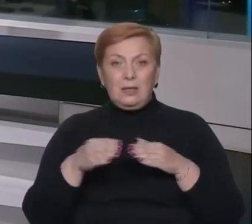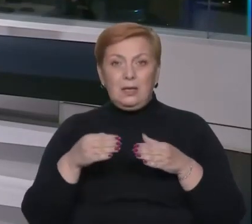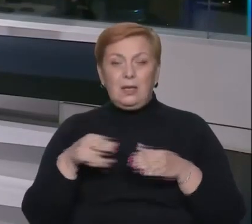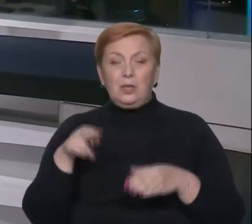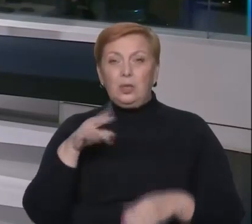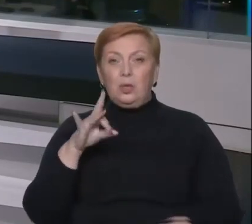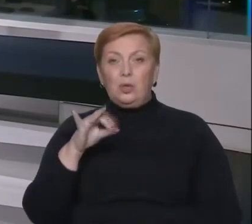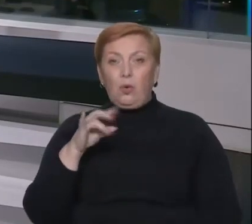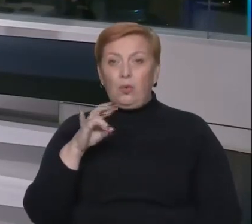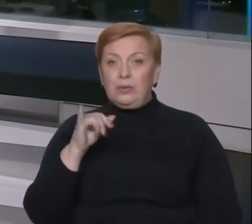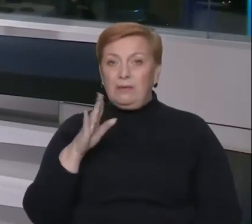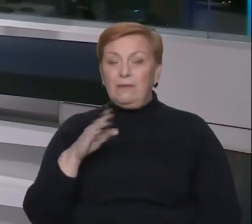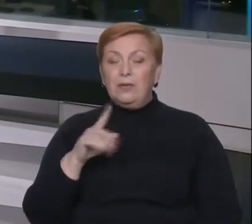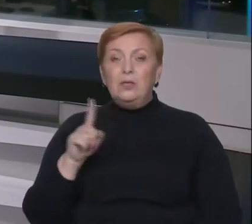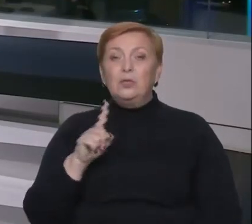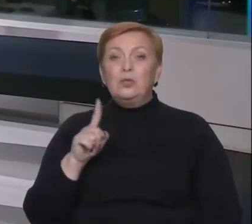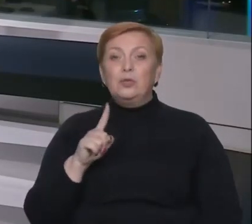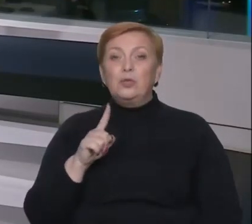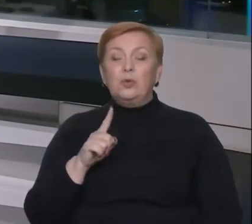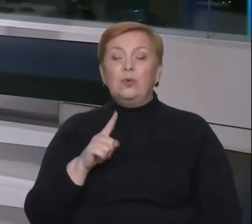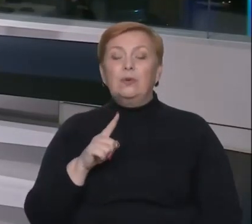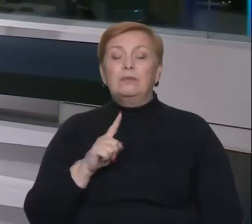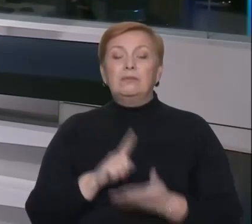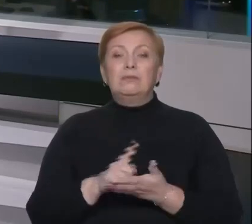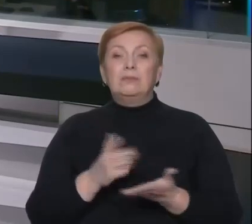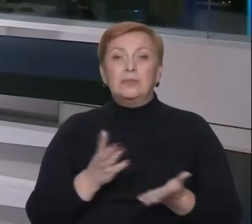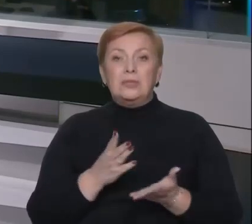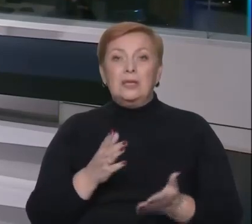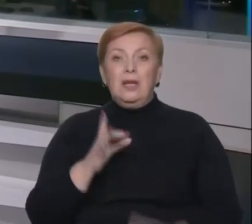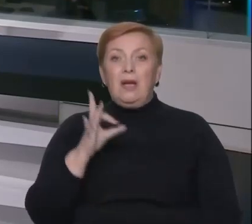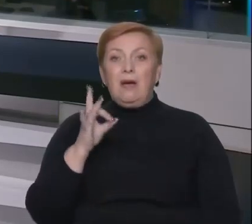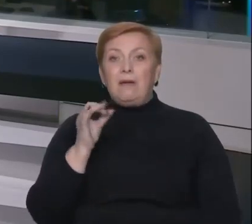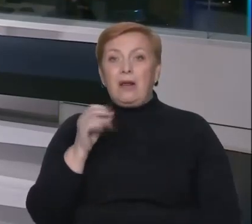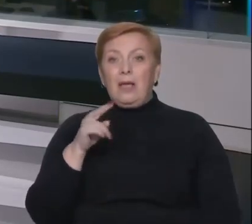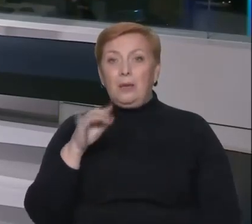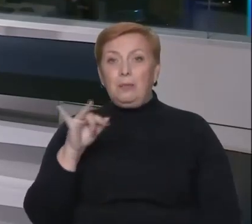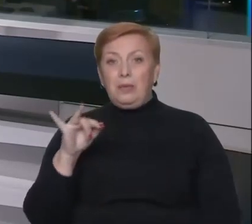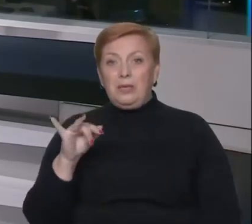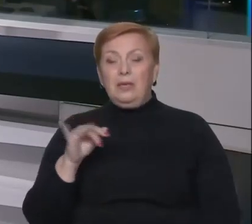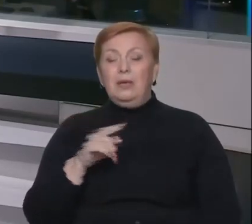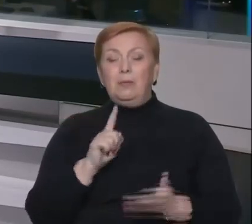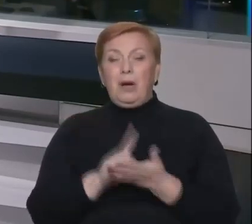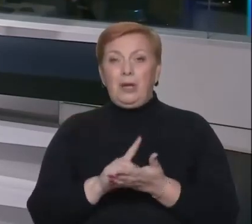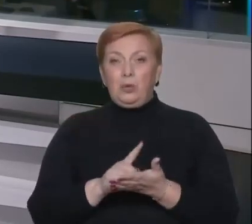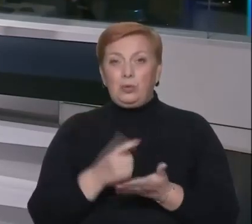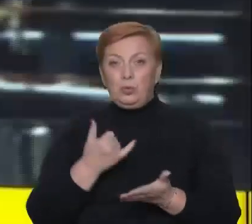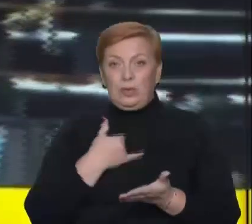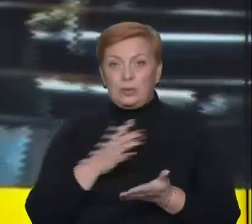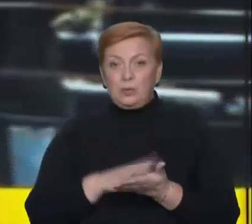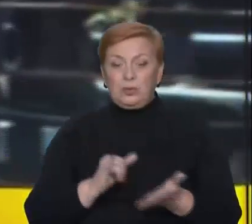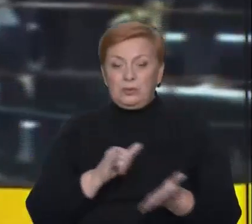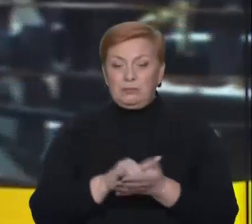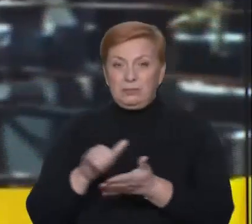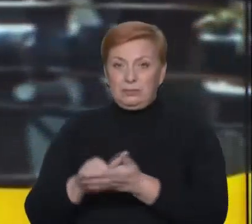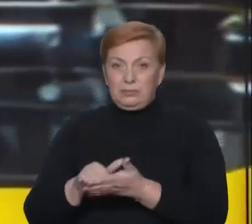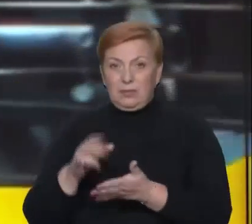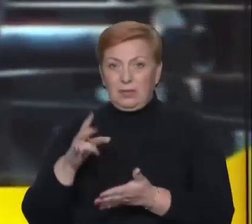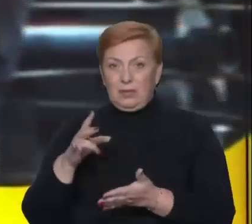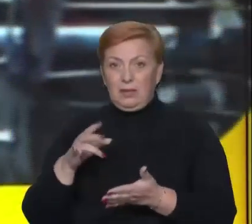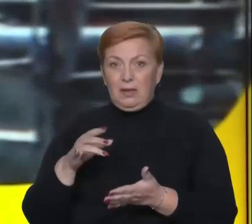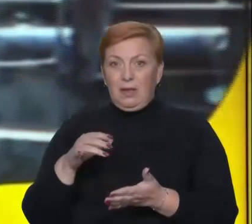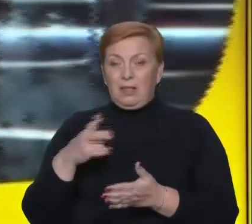От на, я так розумію, що РЕБи ж вони мають бути в нас там десь на узбережжях, на воді стояти? Тут знов